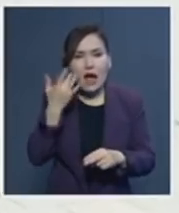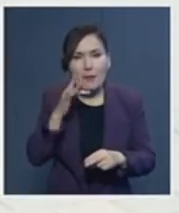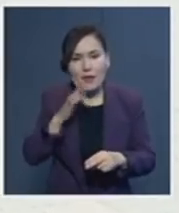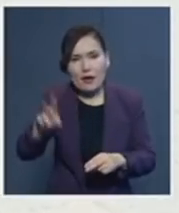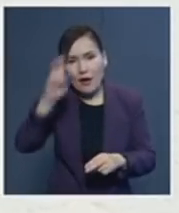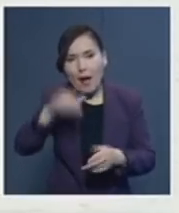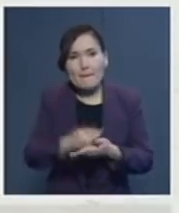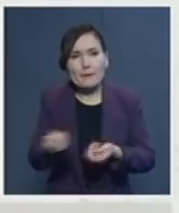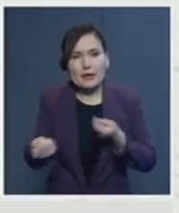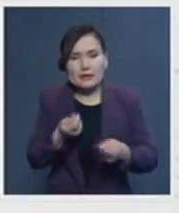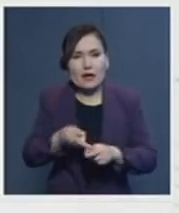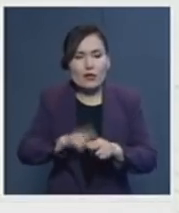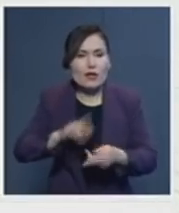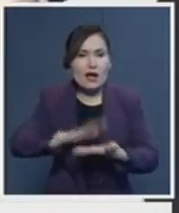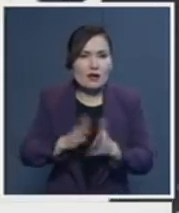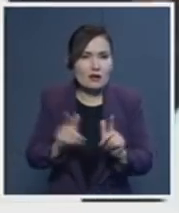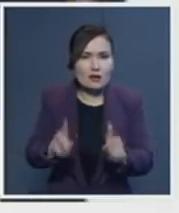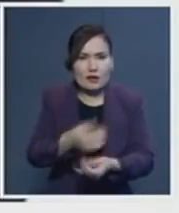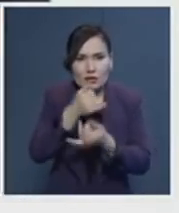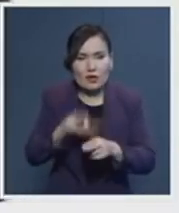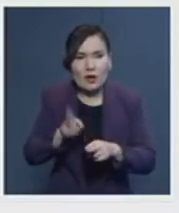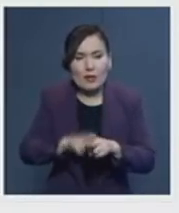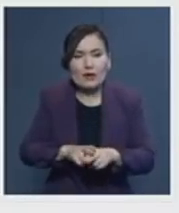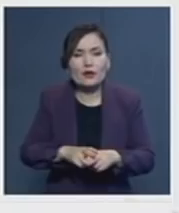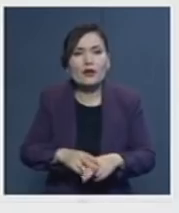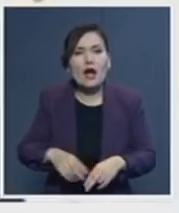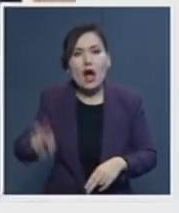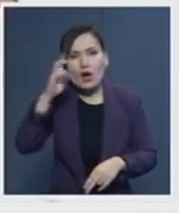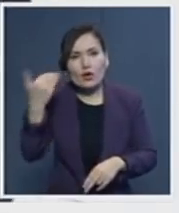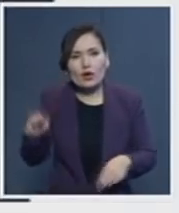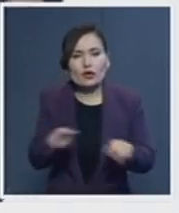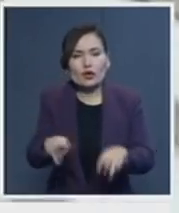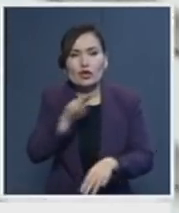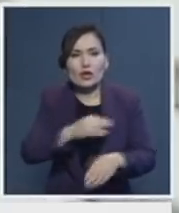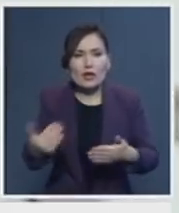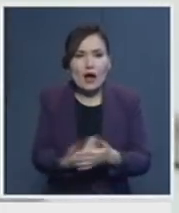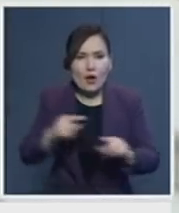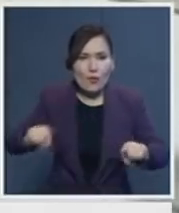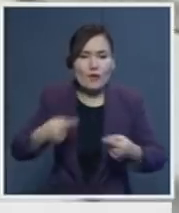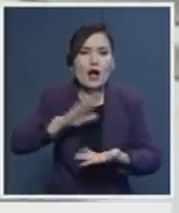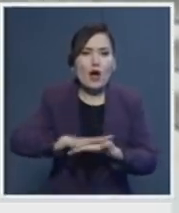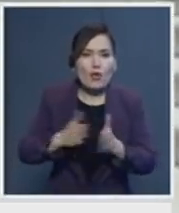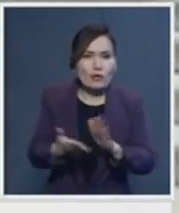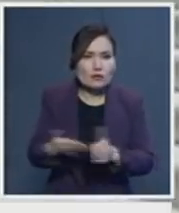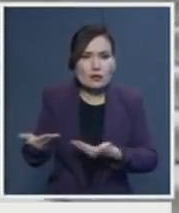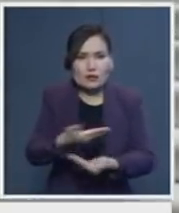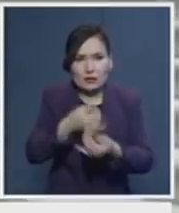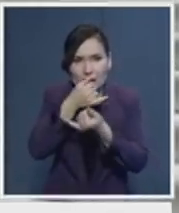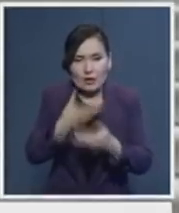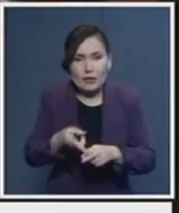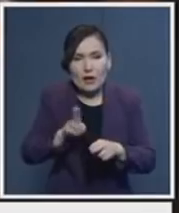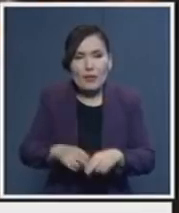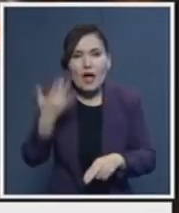шекараға қабырға тұрғызуға келісе алмаған. Сонымен қатар екі жақ федералдық үкіметтің жұмысын қайта жандандыруға да уағдаласа алмады.